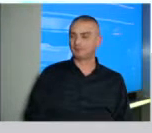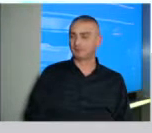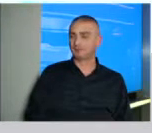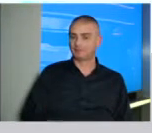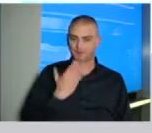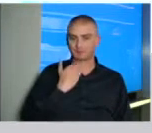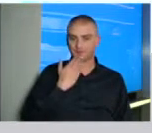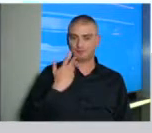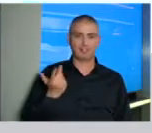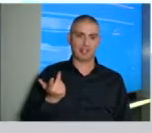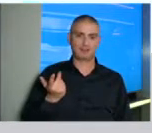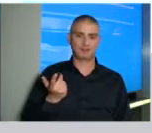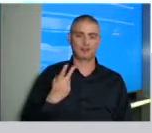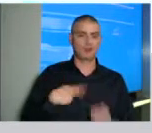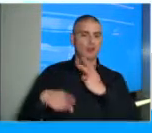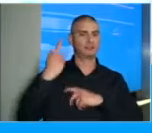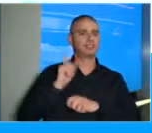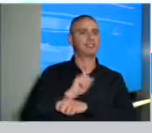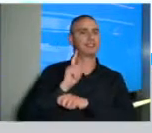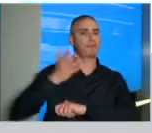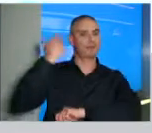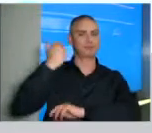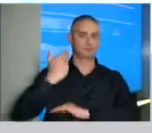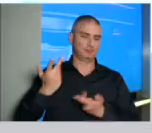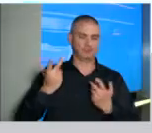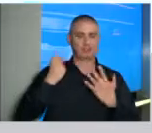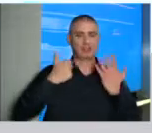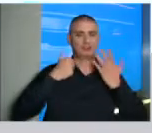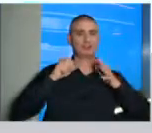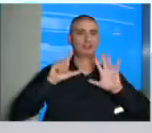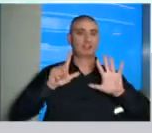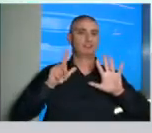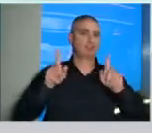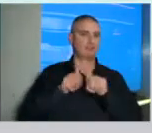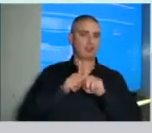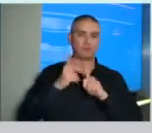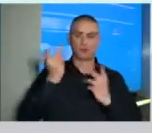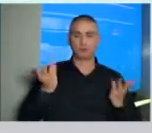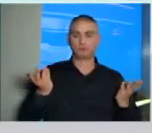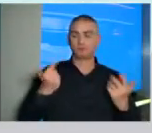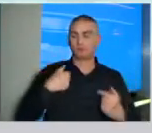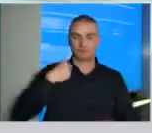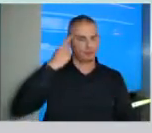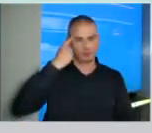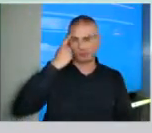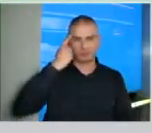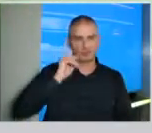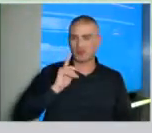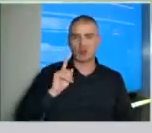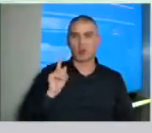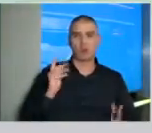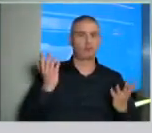ישראל צועדת פה לימי האופוריה של 67 והלאה. אני חושב שהם לא כל